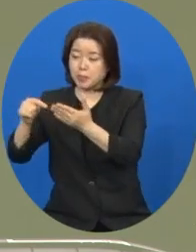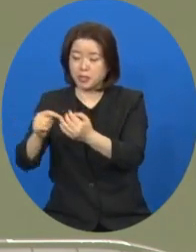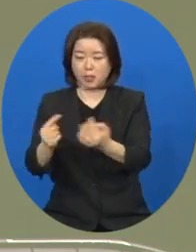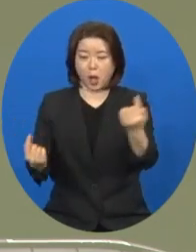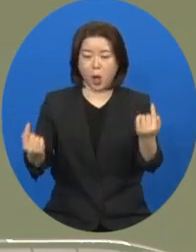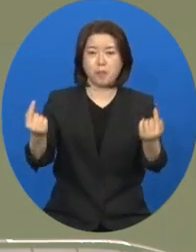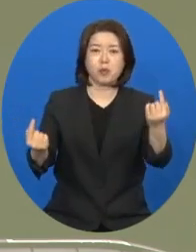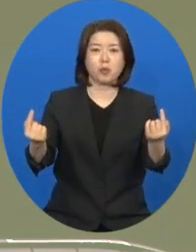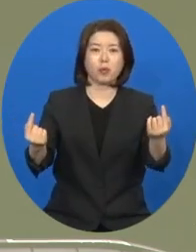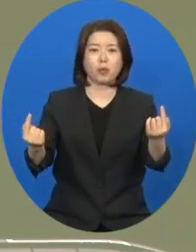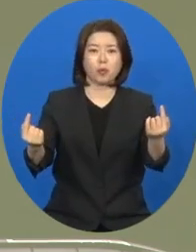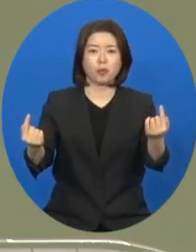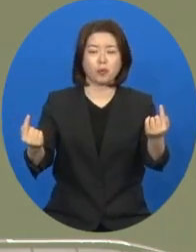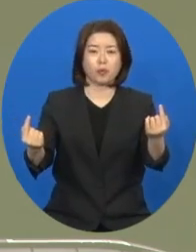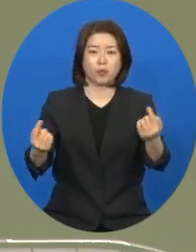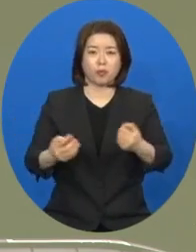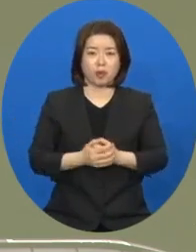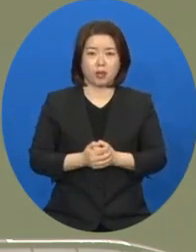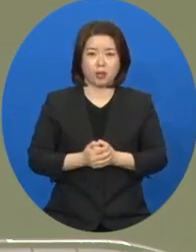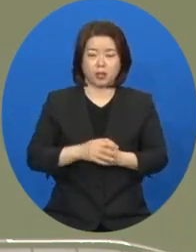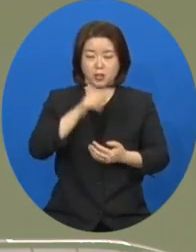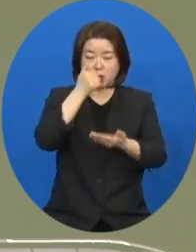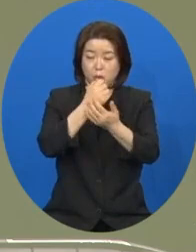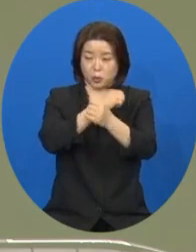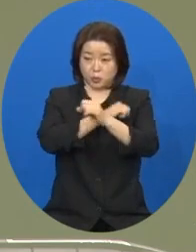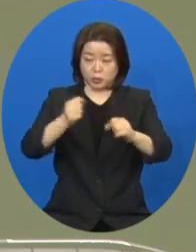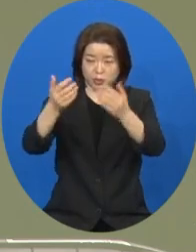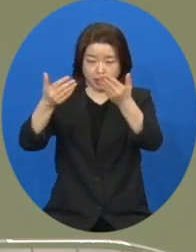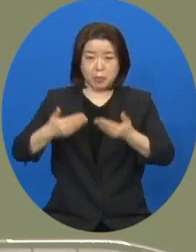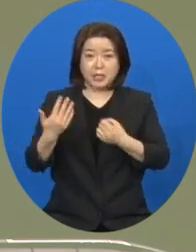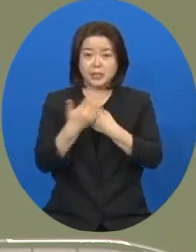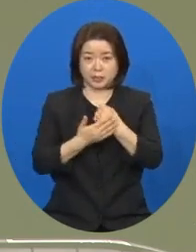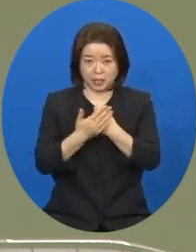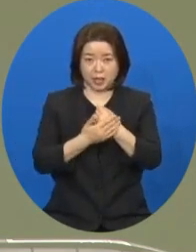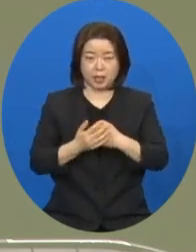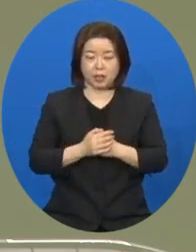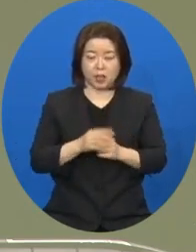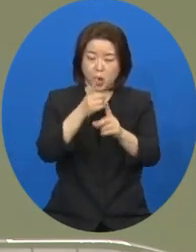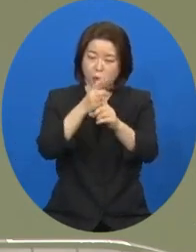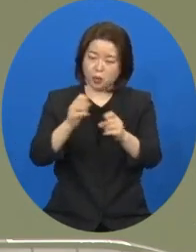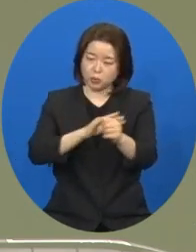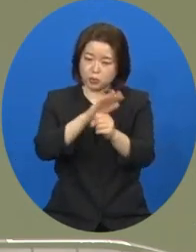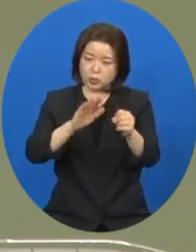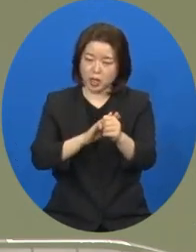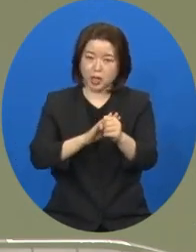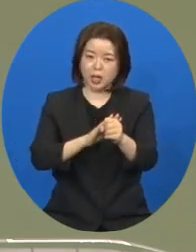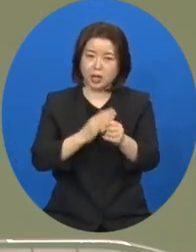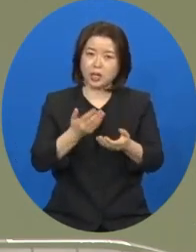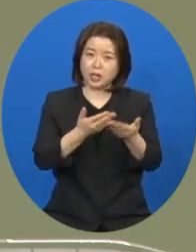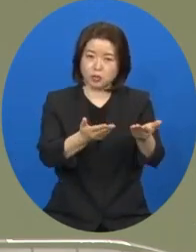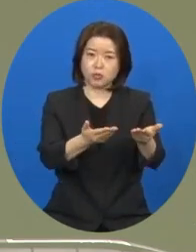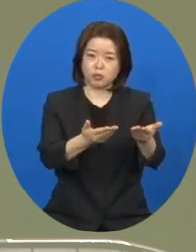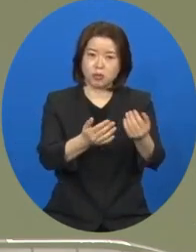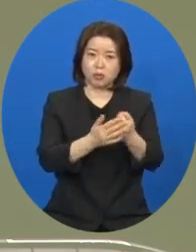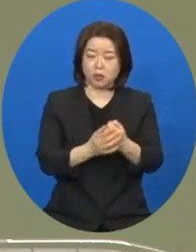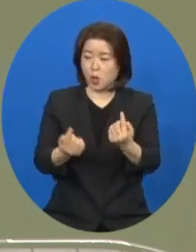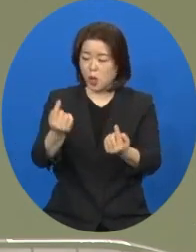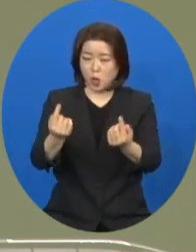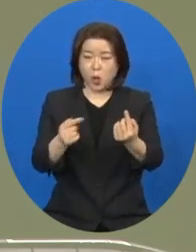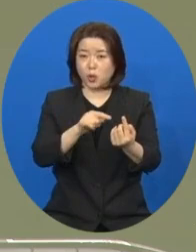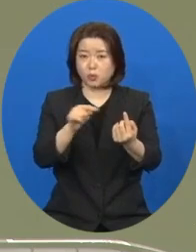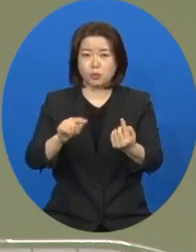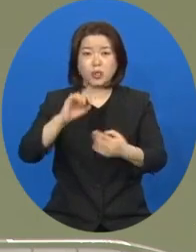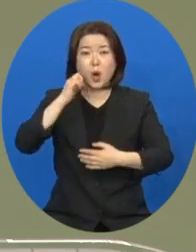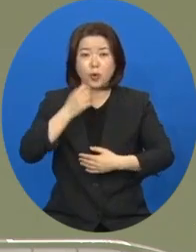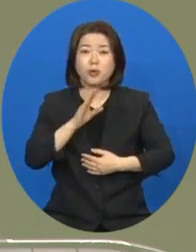빚의 비교가, 속죄함을 받은 은혜, 원수를 사랑하는 거, 둘 다